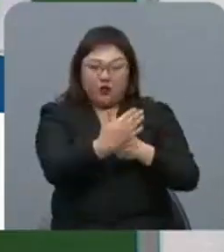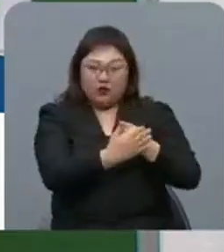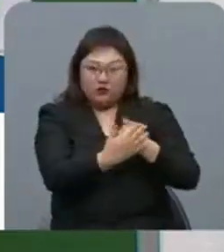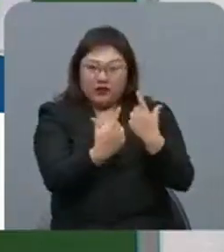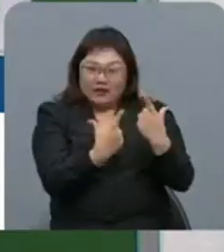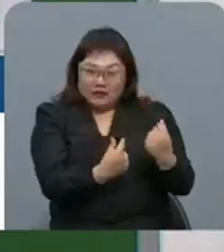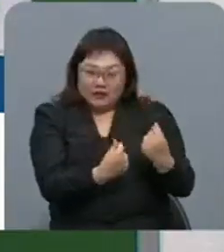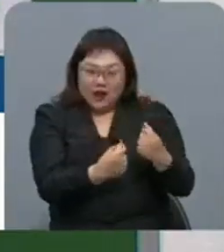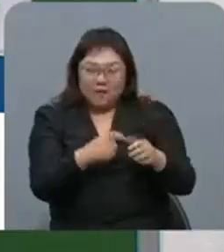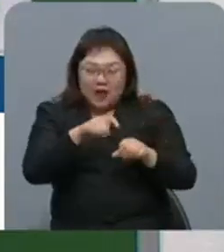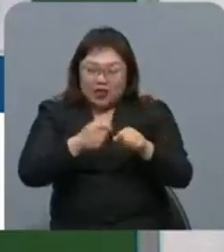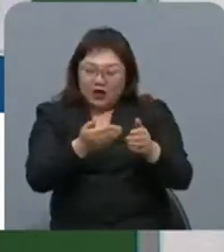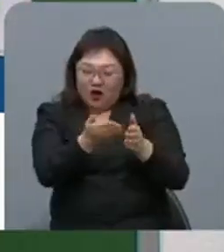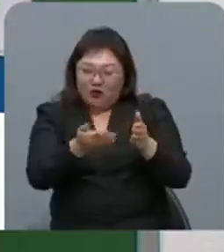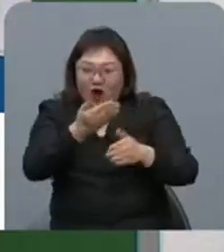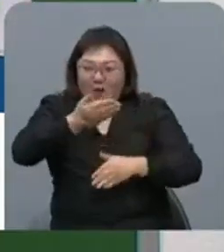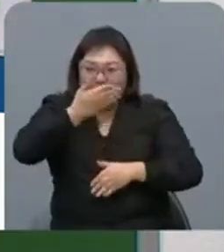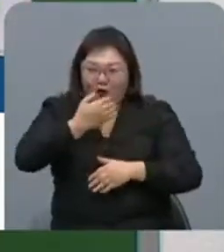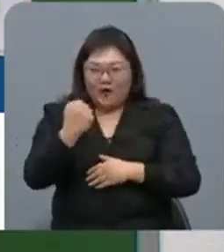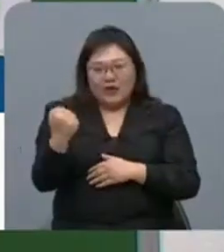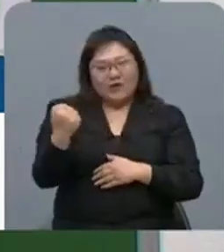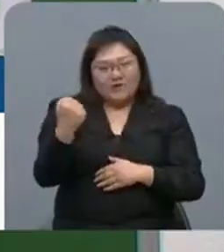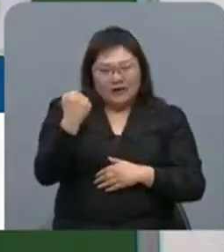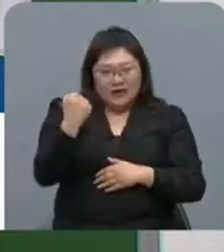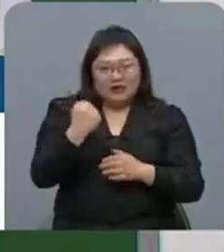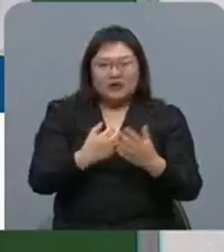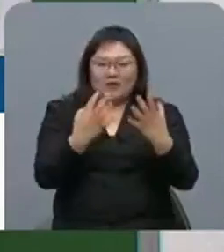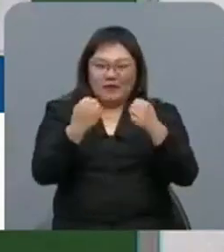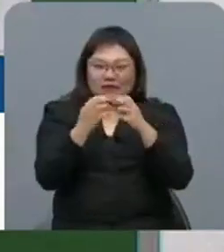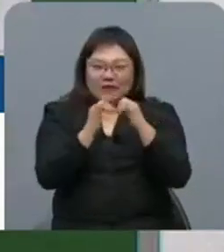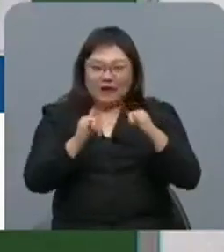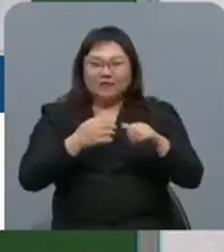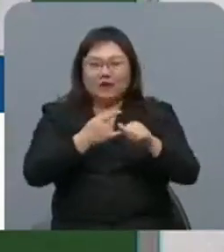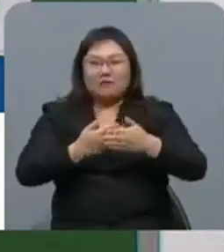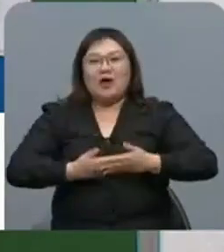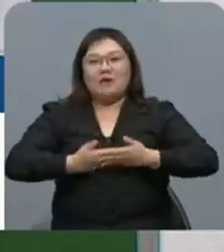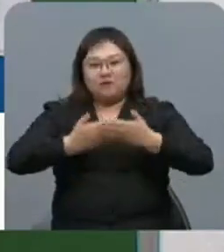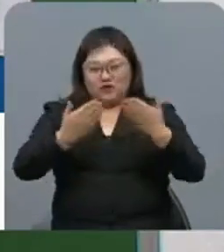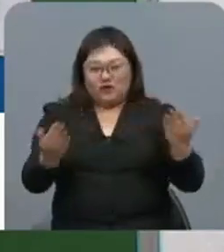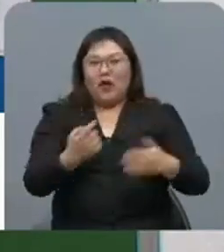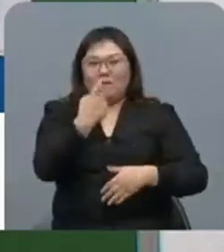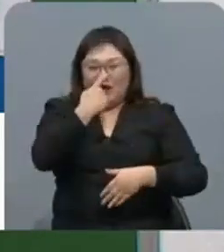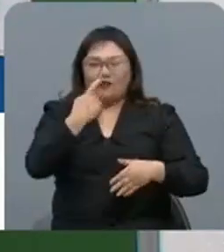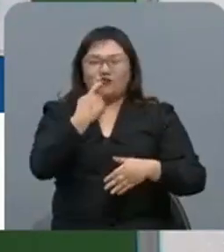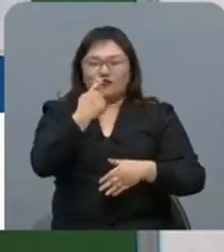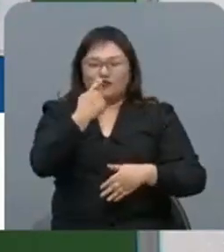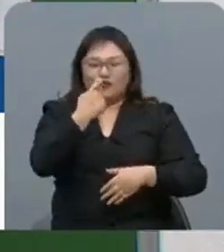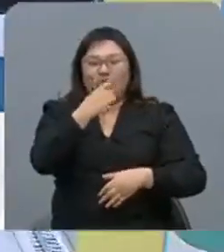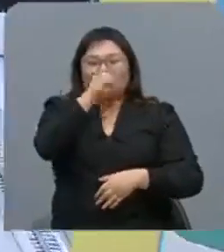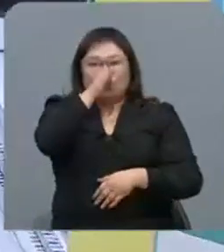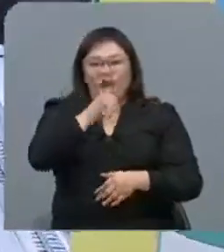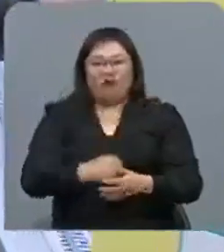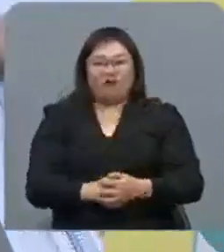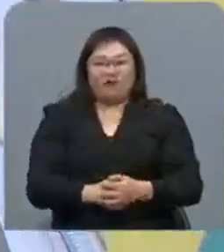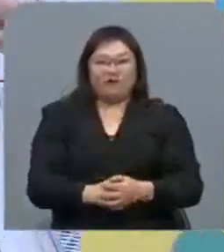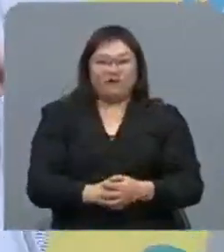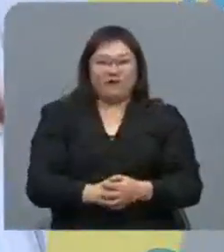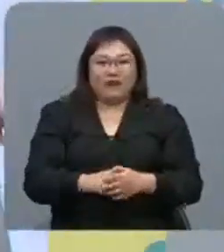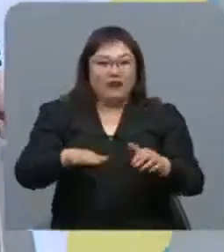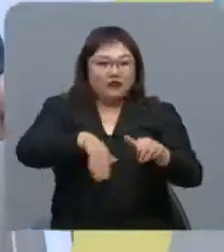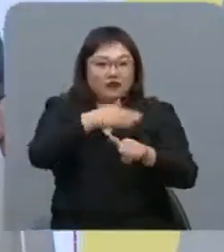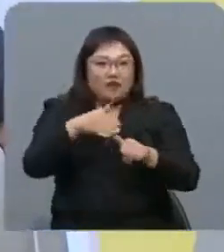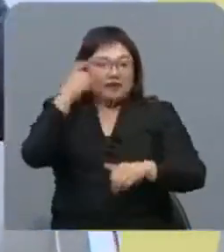이 떡국 먹고 힘을 내서 많은 사람들한테 베풀 수 있는 배움까지도 받을 수 있을 것 같습니다.